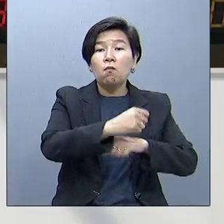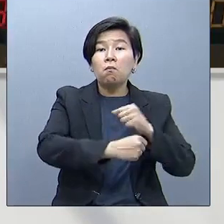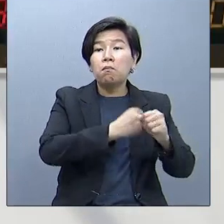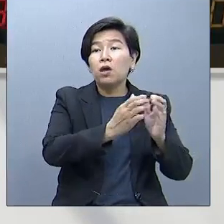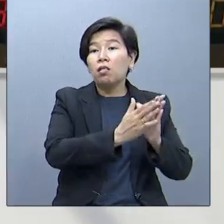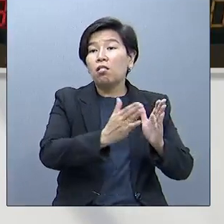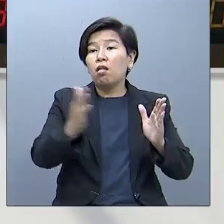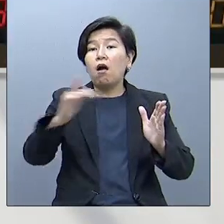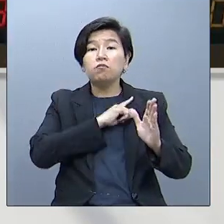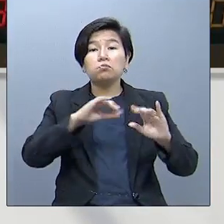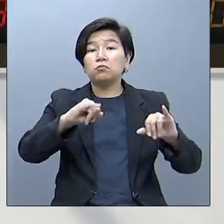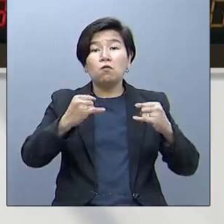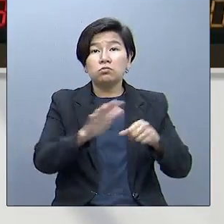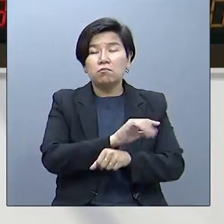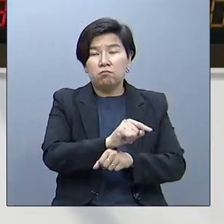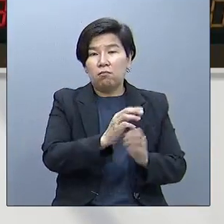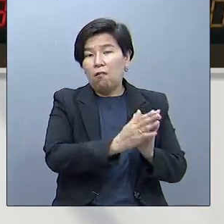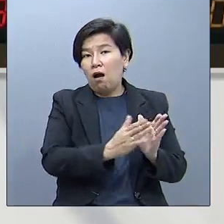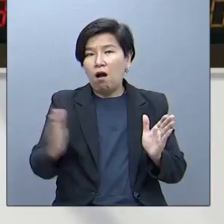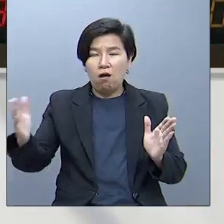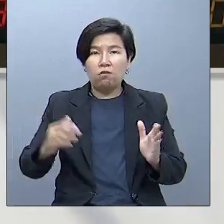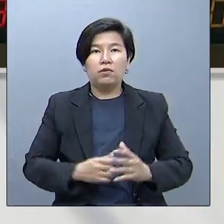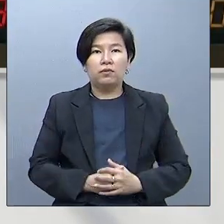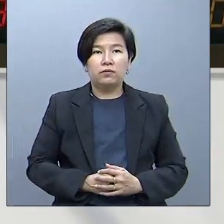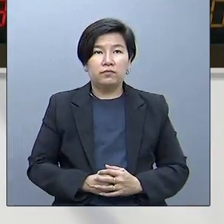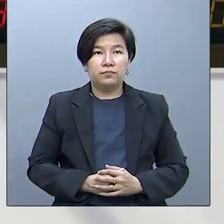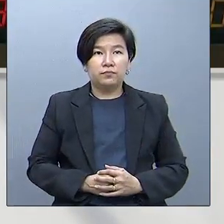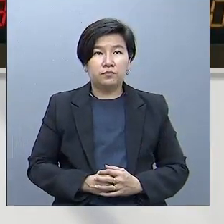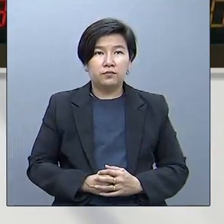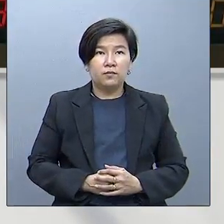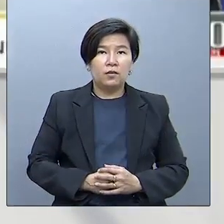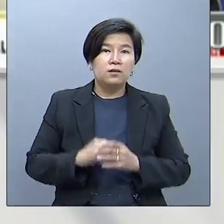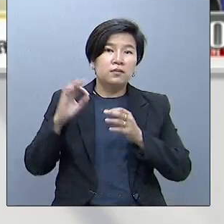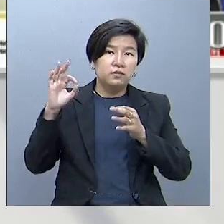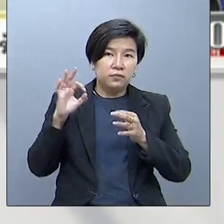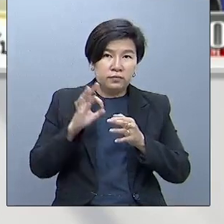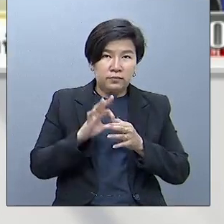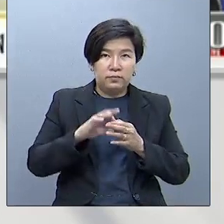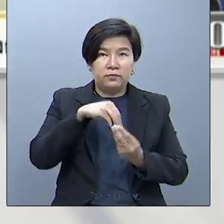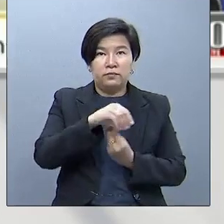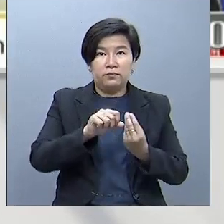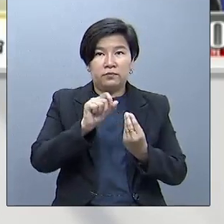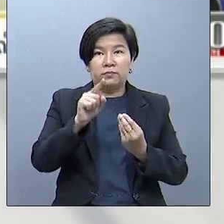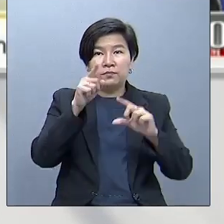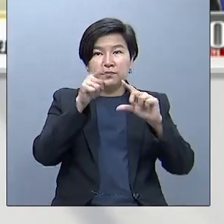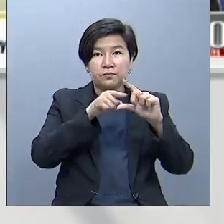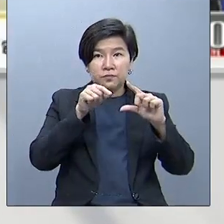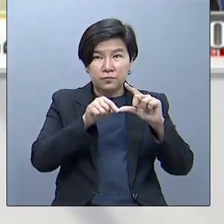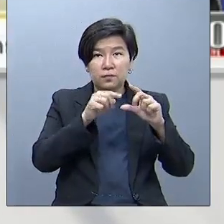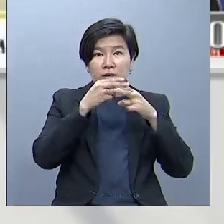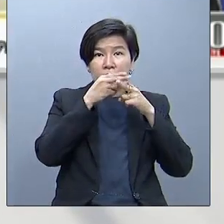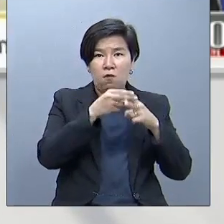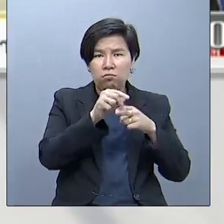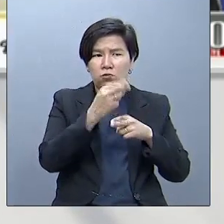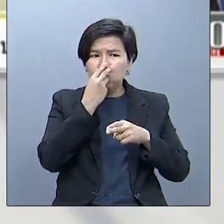าด halkัพฤ y Voiceไม่ตอบสนอง ตอกผลการเลอกตั้งจะมองวเกิดจากเรื่อง compare ก let live. ยัเดีวมันก็คงไม่ใช่ค่ต้อง